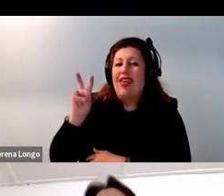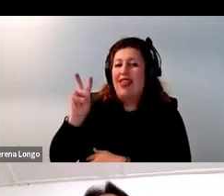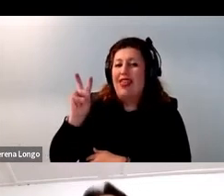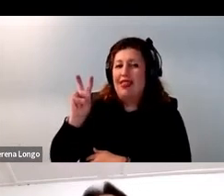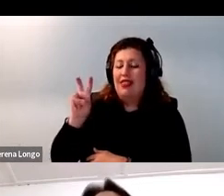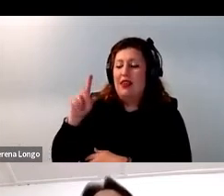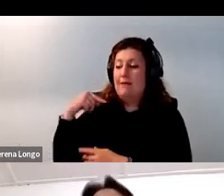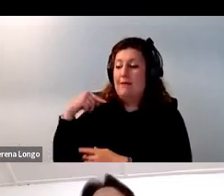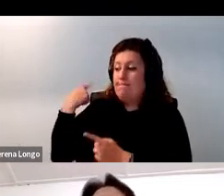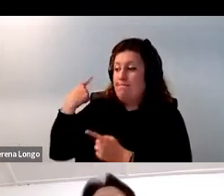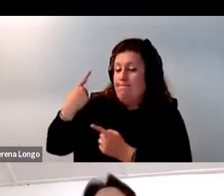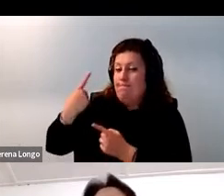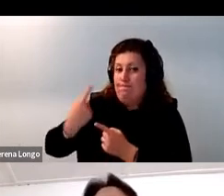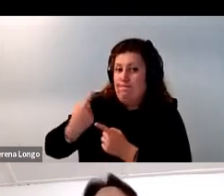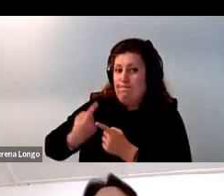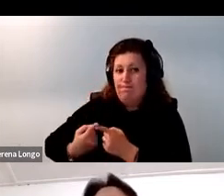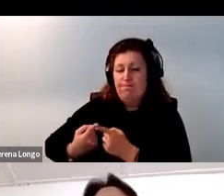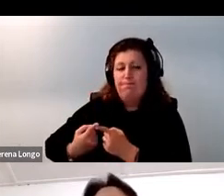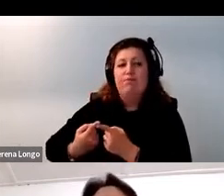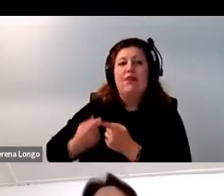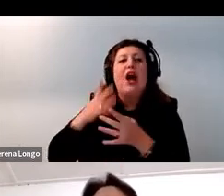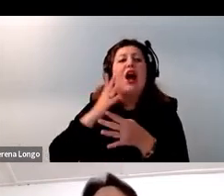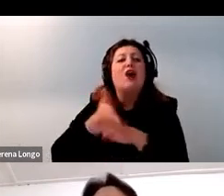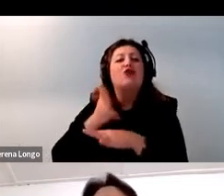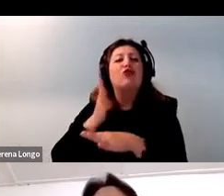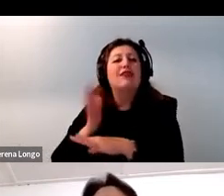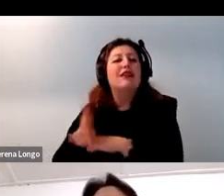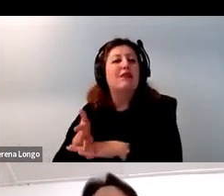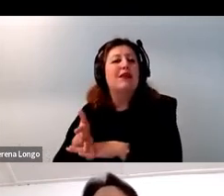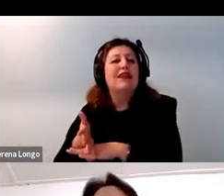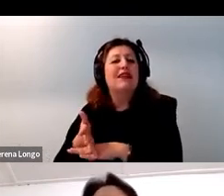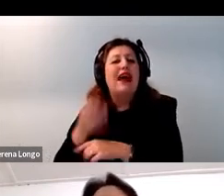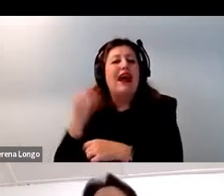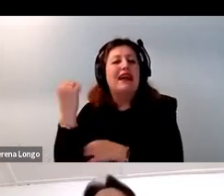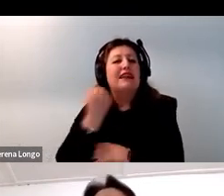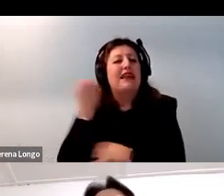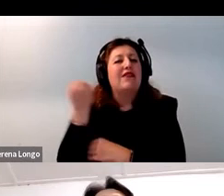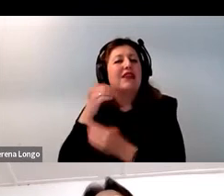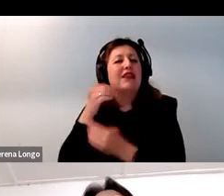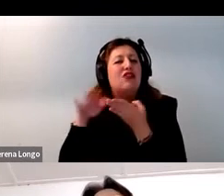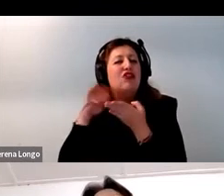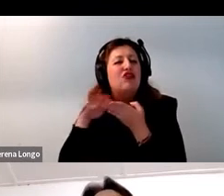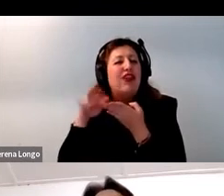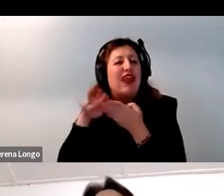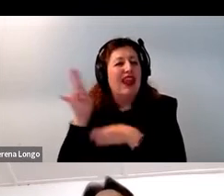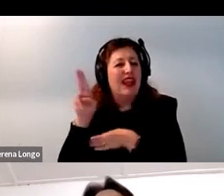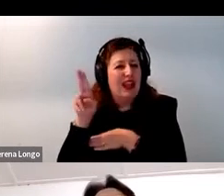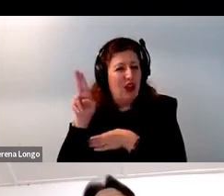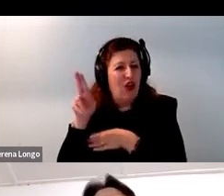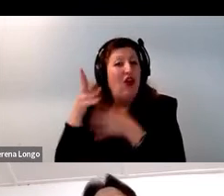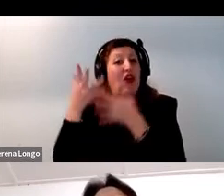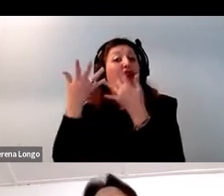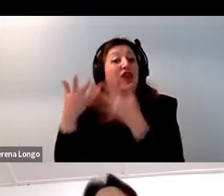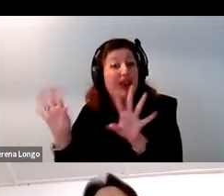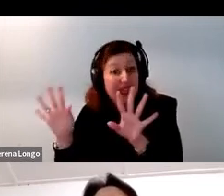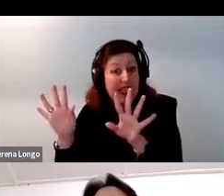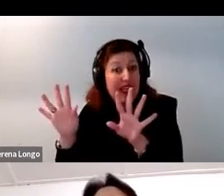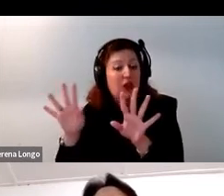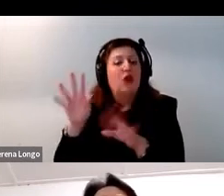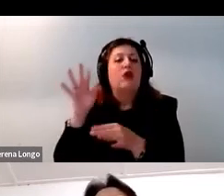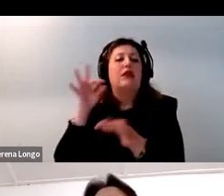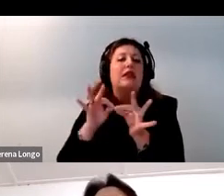finito con tutte le costruzioni di accessibilità e servizi igienici a settembre